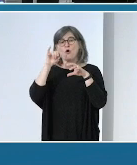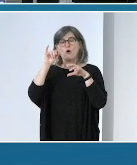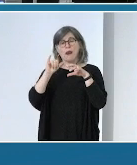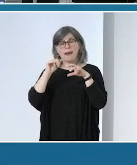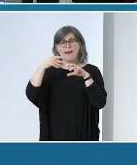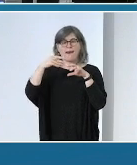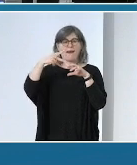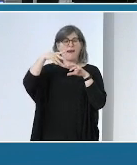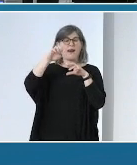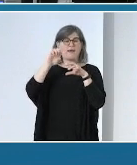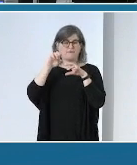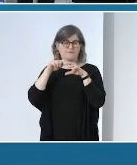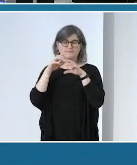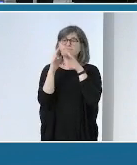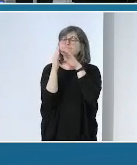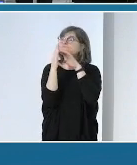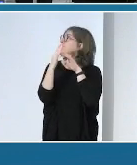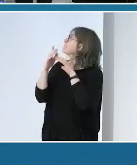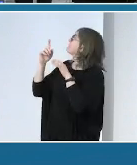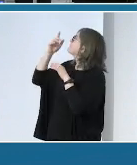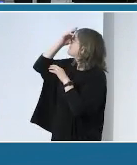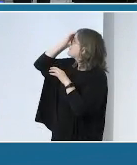Alors, ces cellules qu'on voit là,